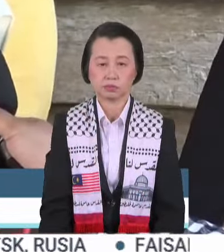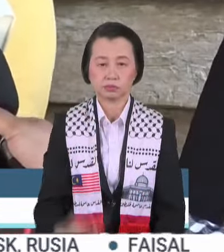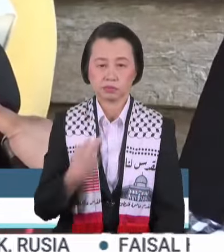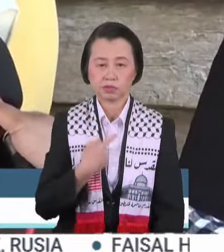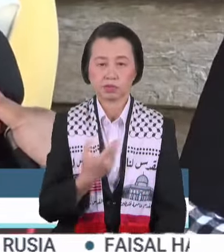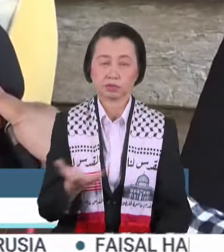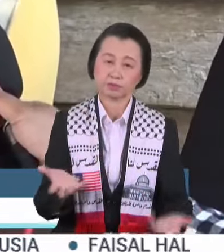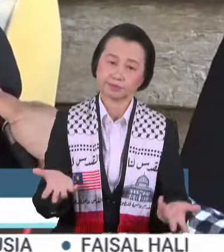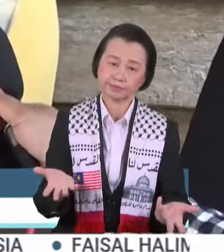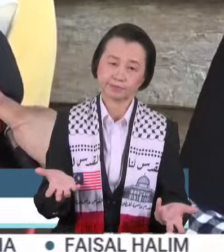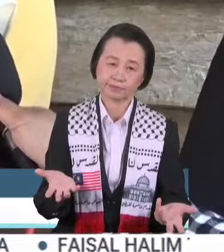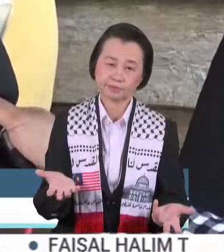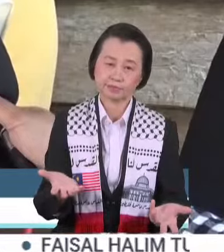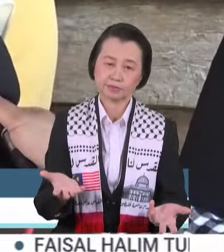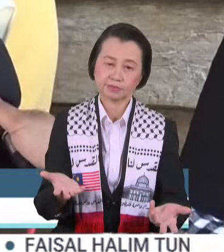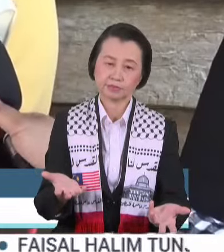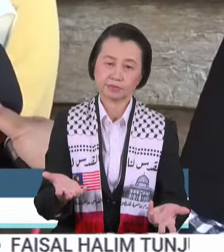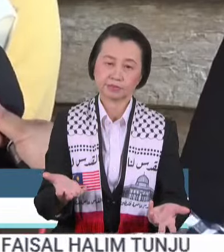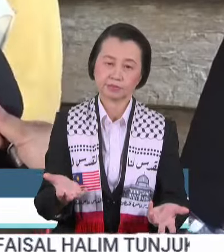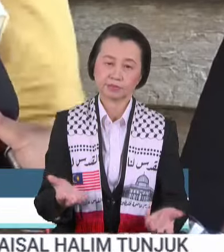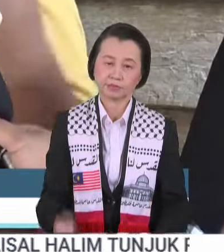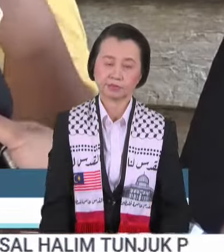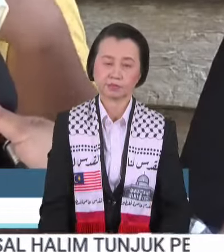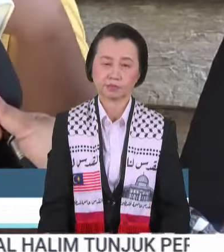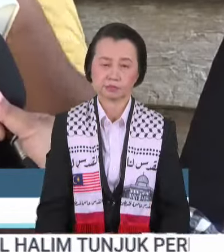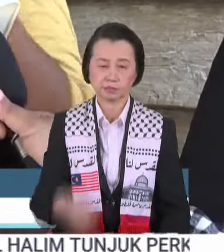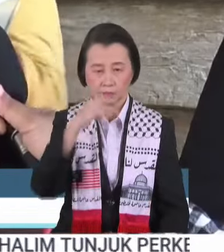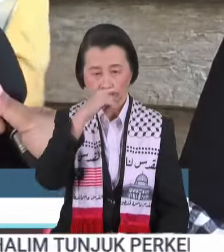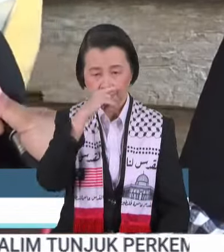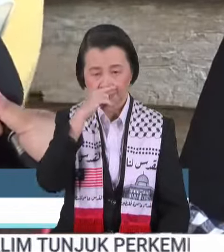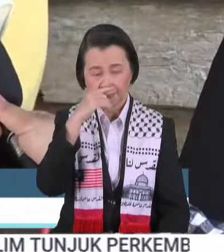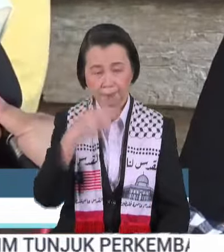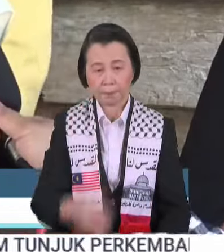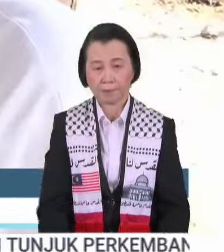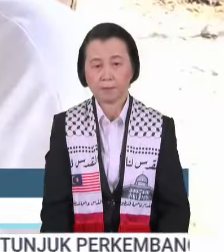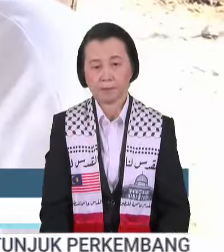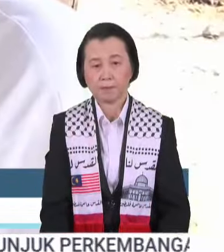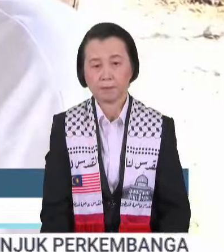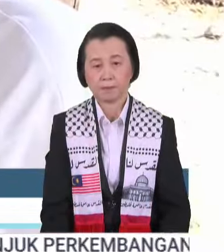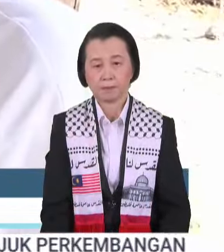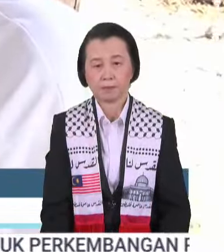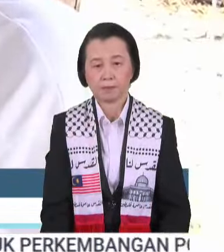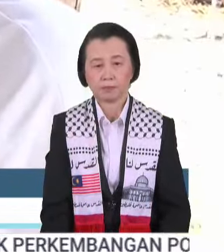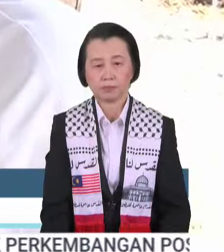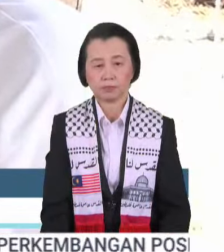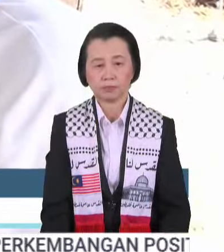Kita pun hak lah. Main dengan duit berlaku. Kekurangan berlaku.